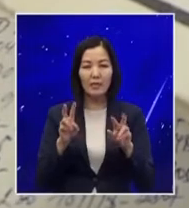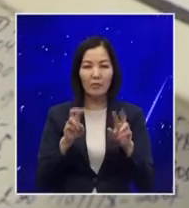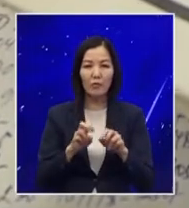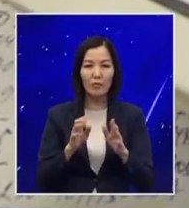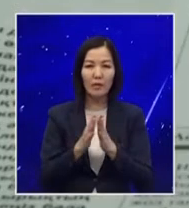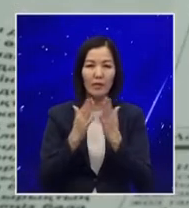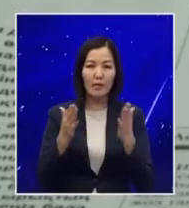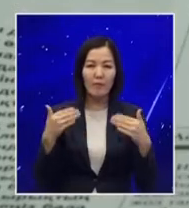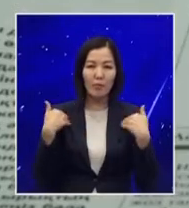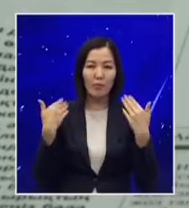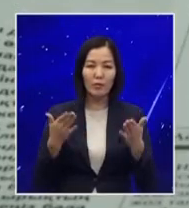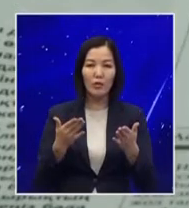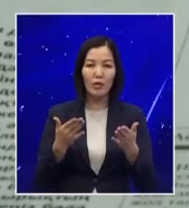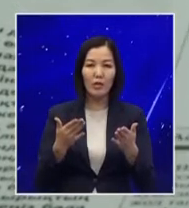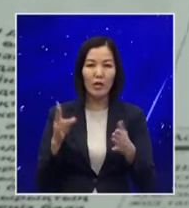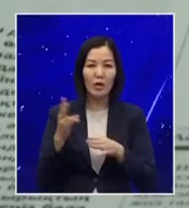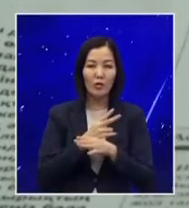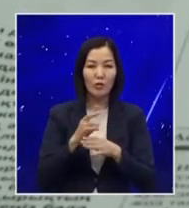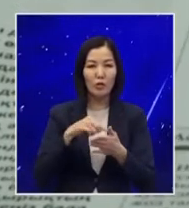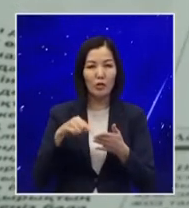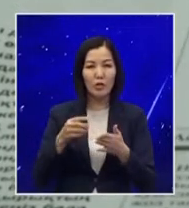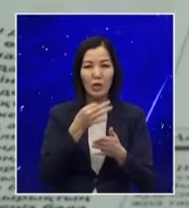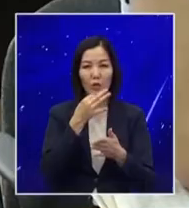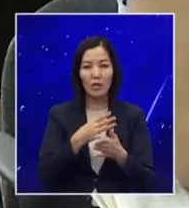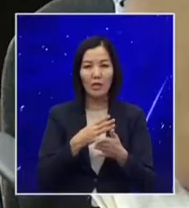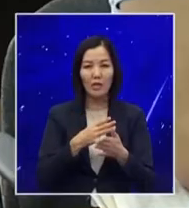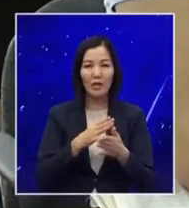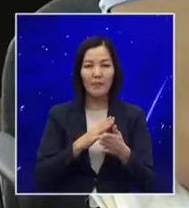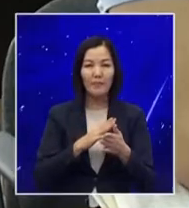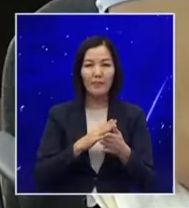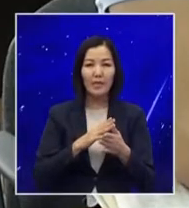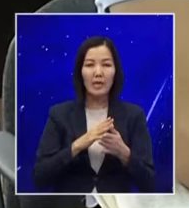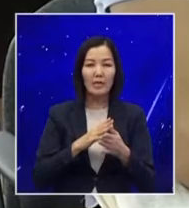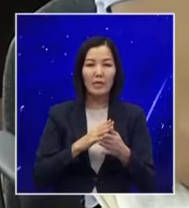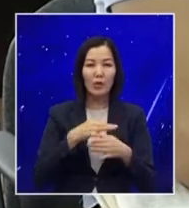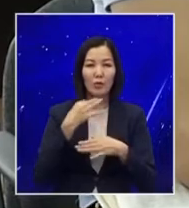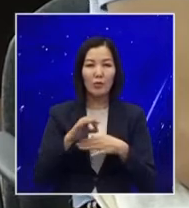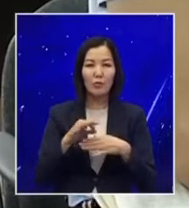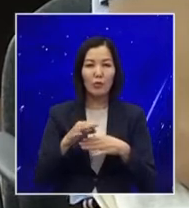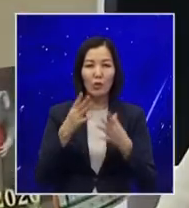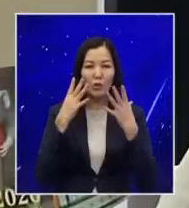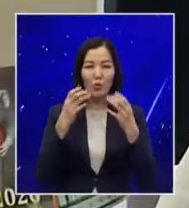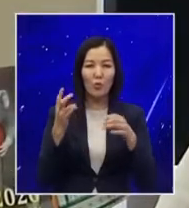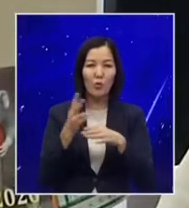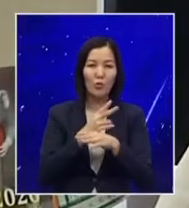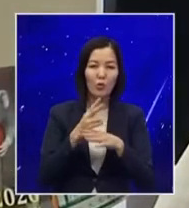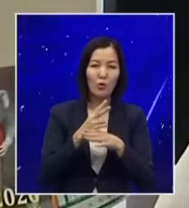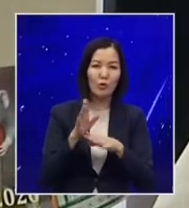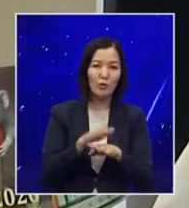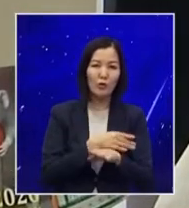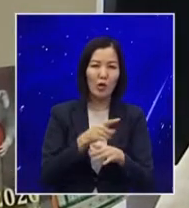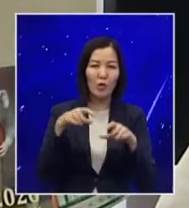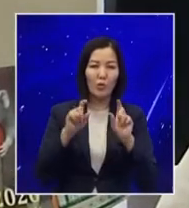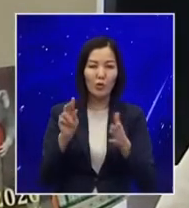кітап болып басылған. Қаламгер түнде жазғанды ұнатыпты. Әсіресе таң сәулесі кешеуілдейтін күздің қою түнінде ұзақ отырған екен. Алғашқы қар,